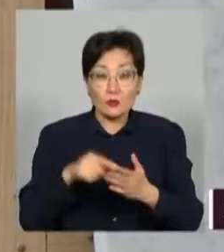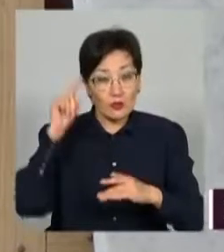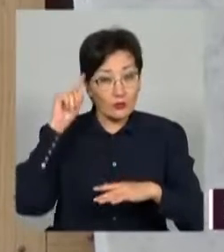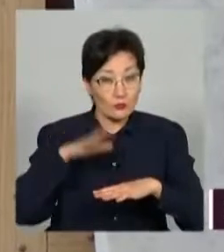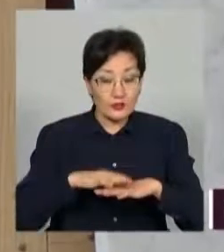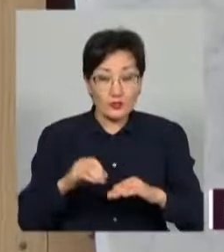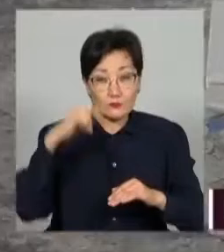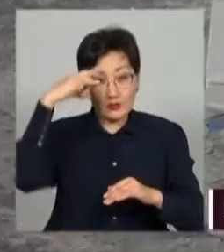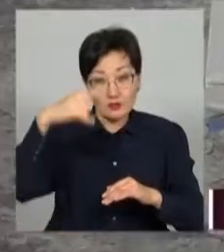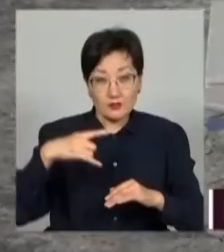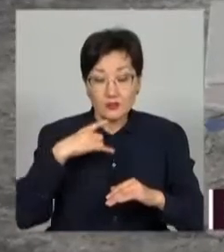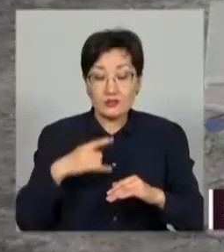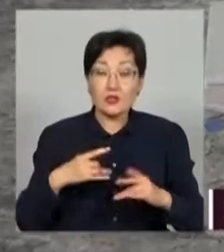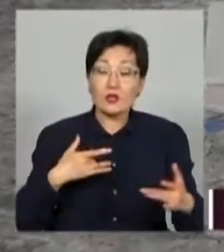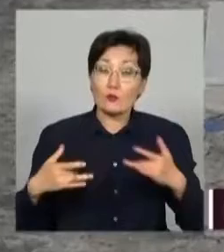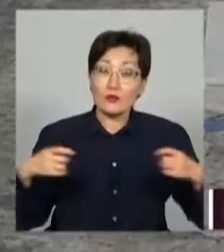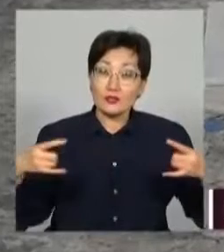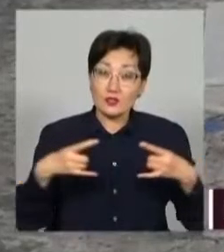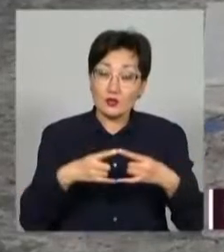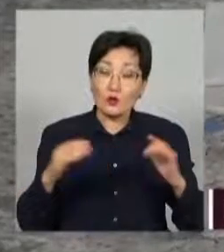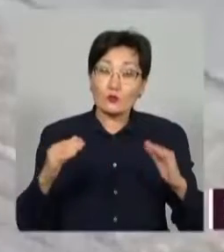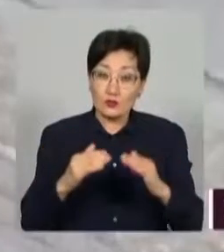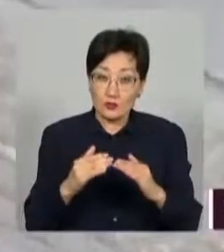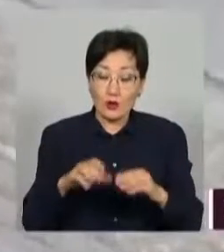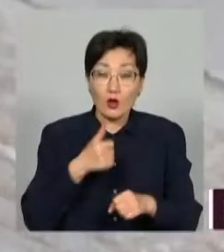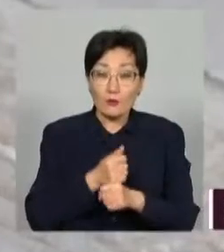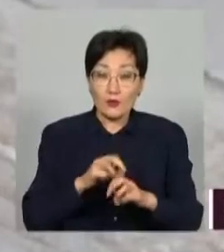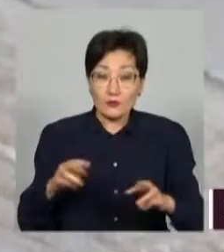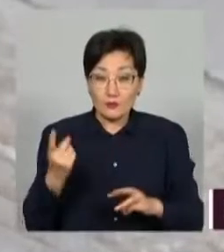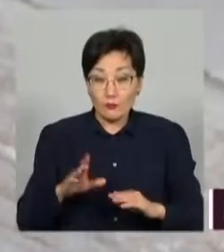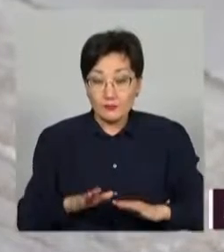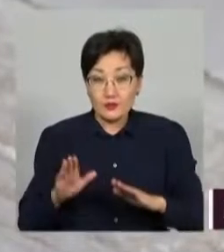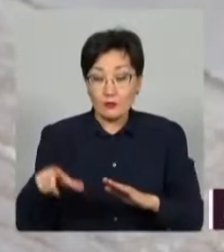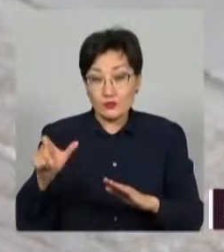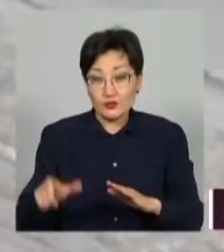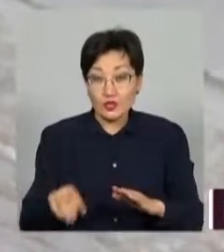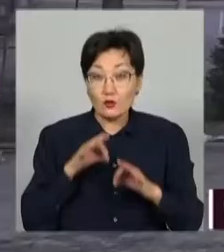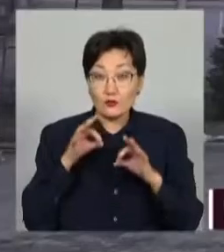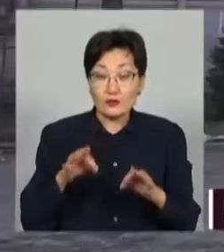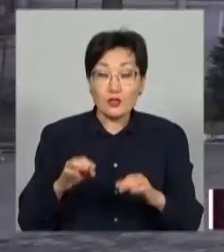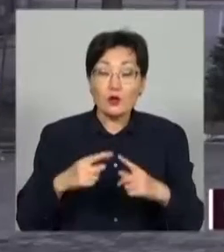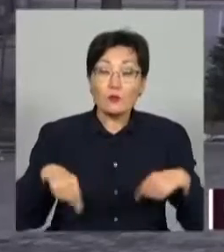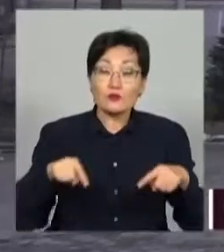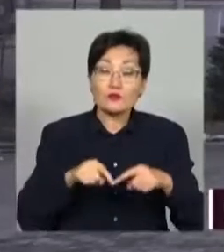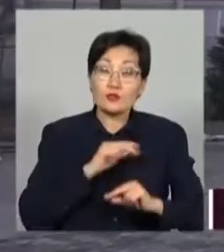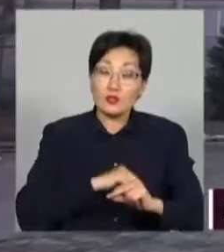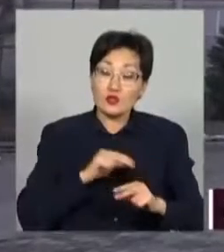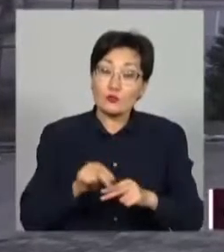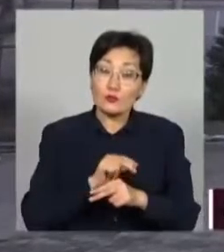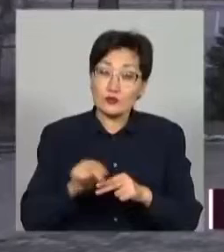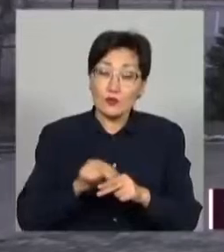пен Қазақстан телерадио корпорациясының студиясы. Премьер-министрдің бірінші орынбасары Роман Склярдың сөзінше, мекемелердің жөндеу